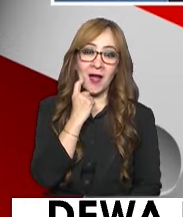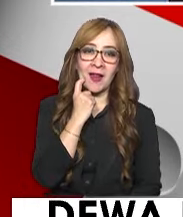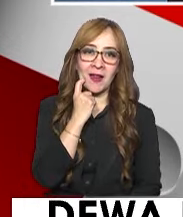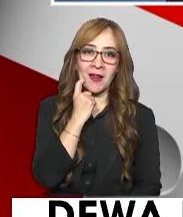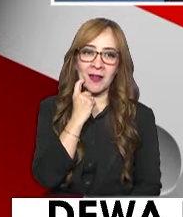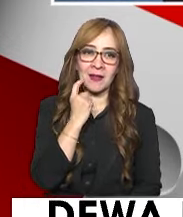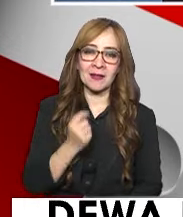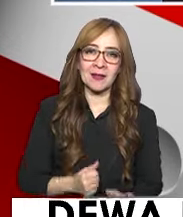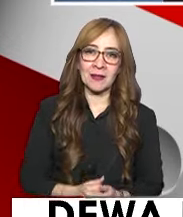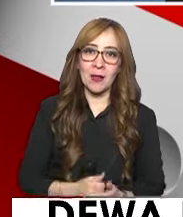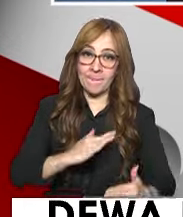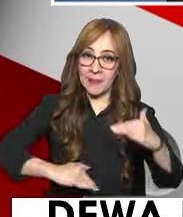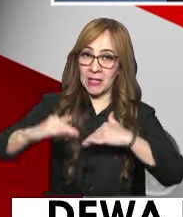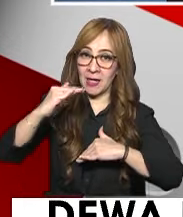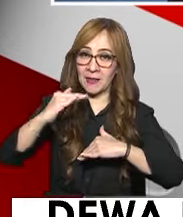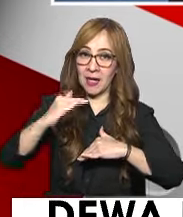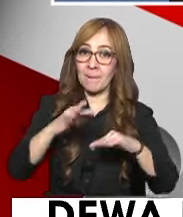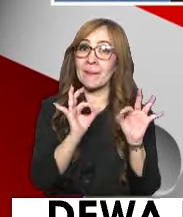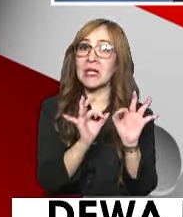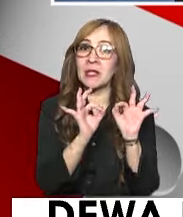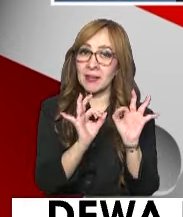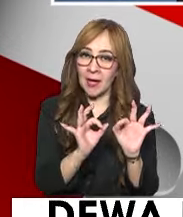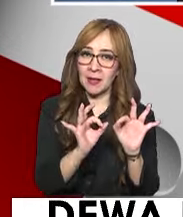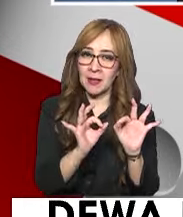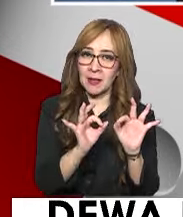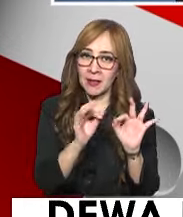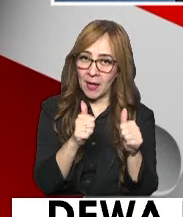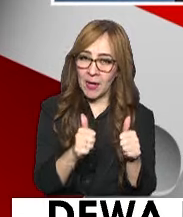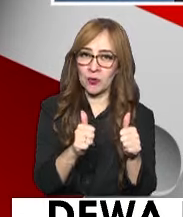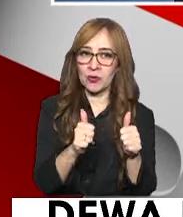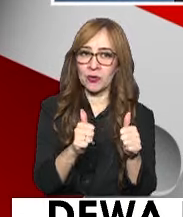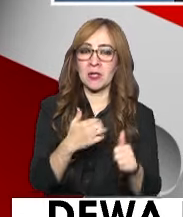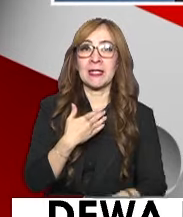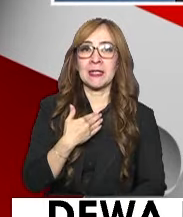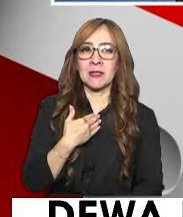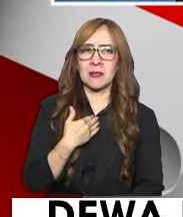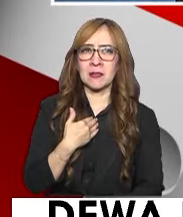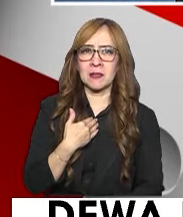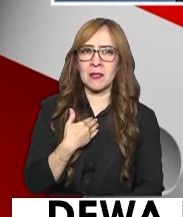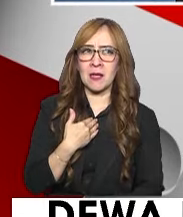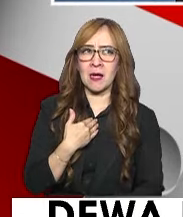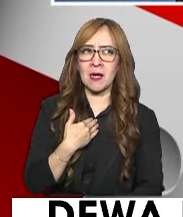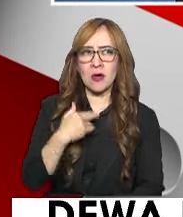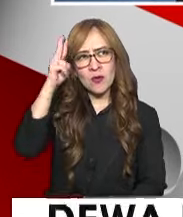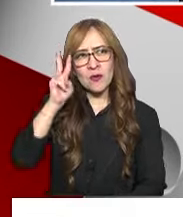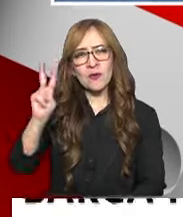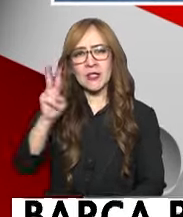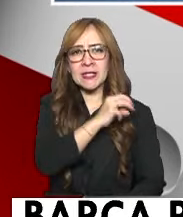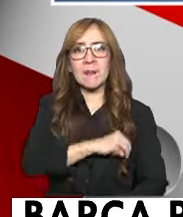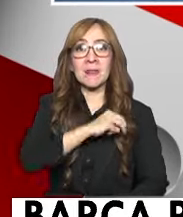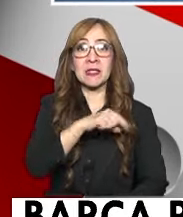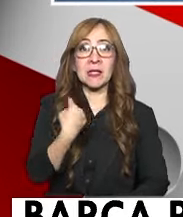eh peningkatan kualitas pendidikan masih saya karena visi misi kami KTT pintar